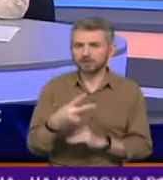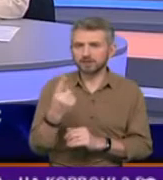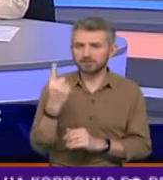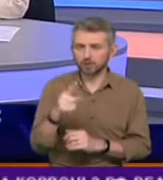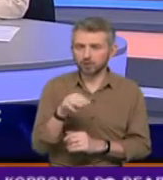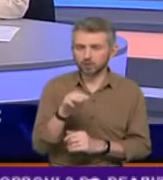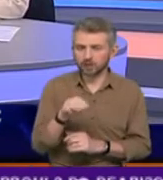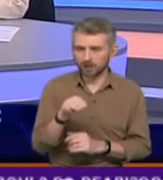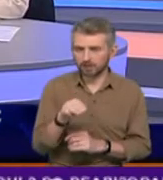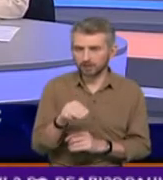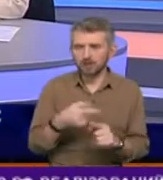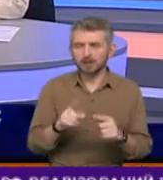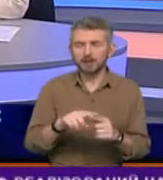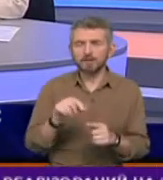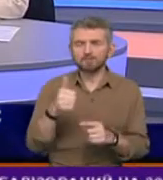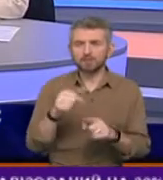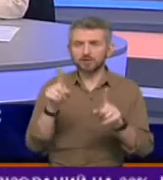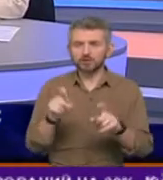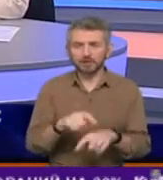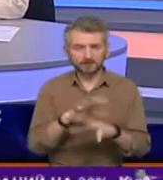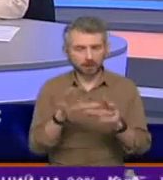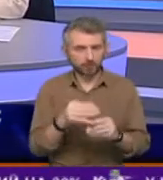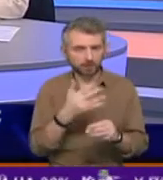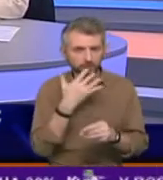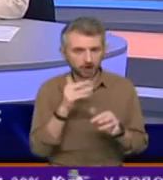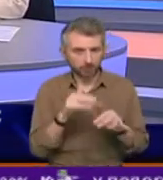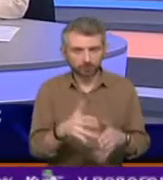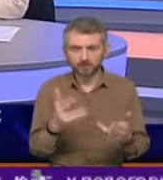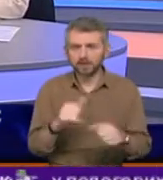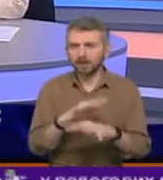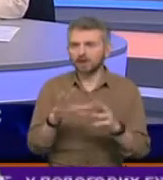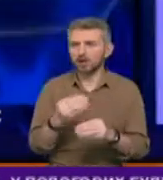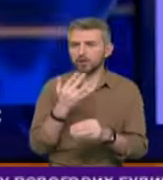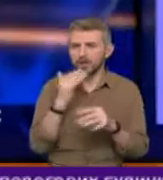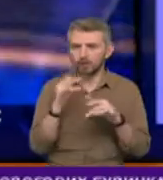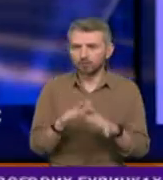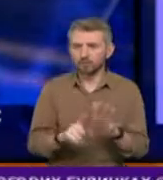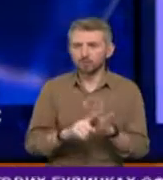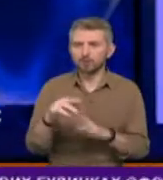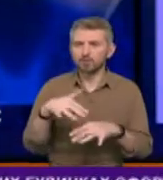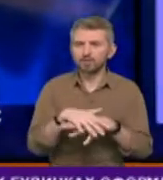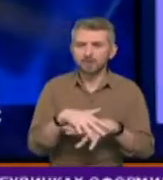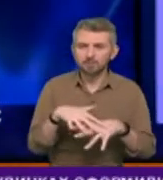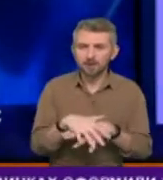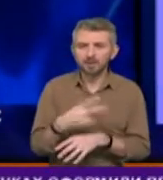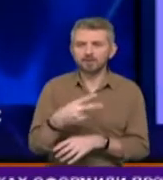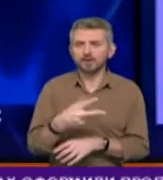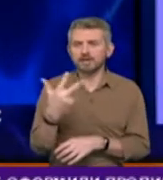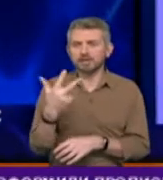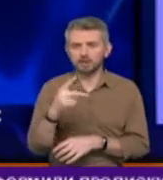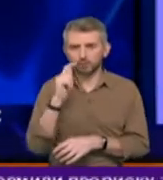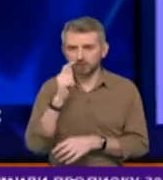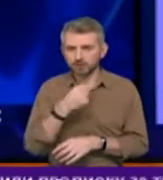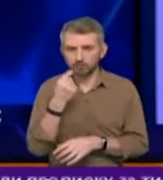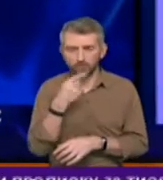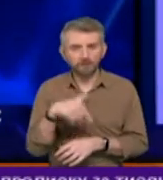встановлюємо правила, то учні, вступники, учасники мають ці правила виконувати. Ну, зрозуміло. Тобто, які чинники